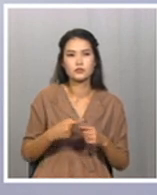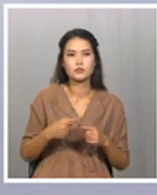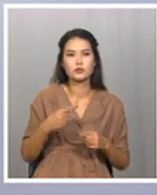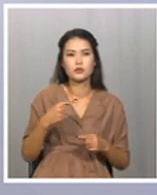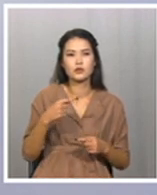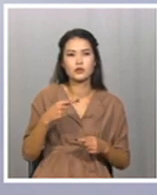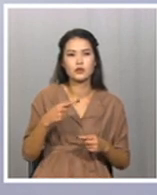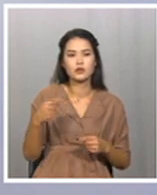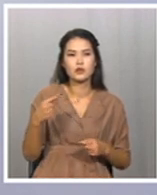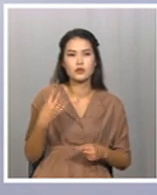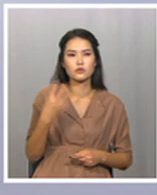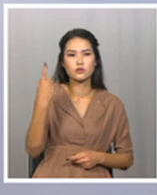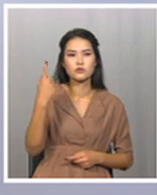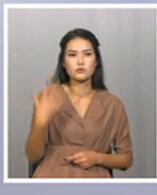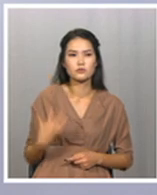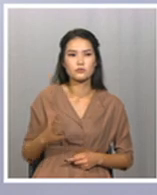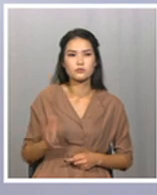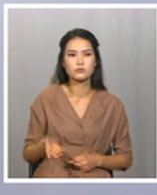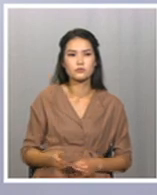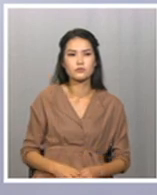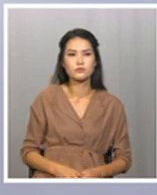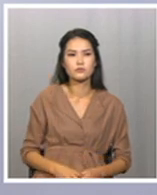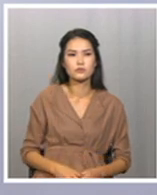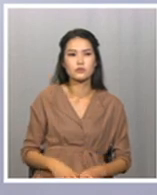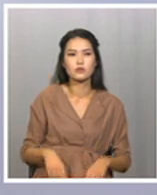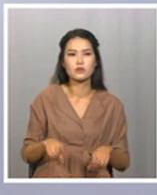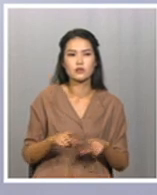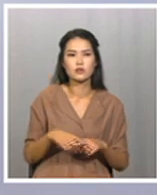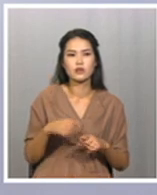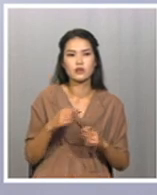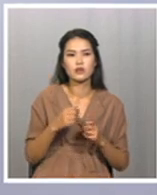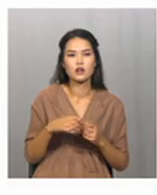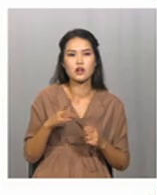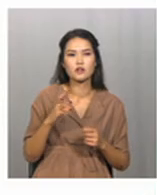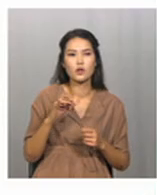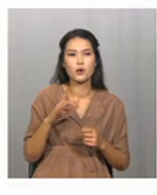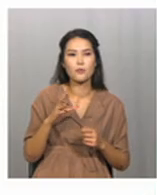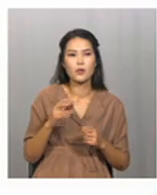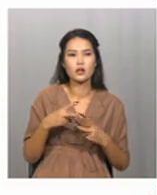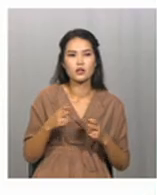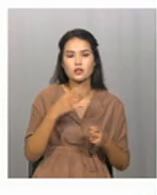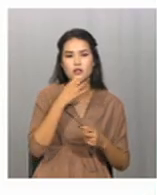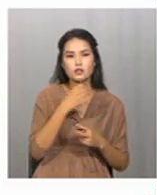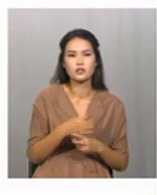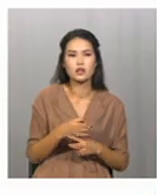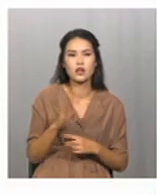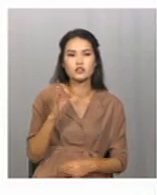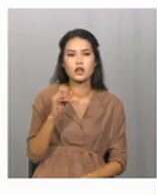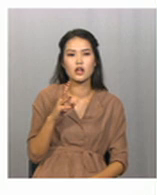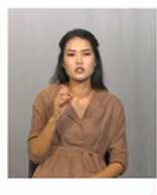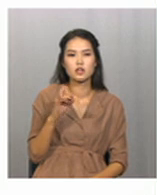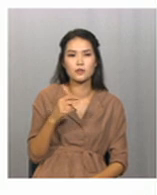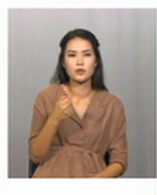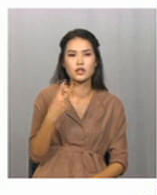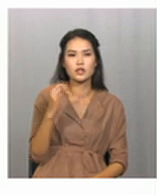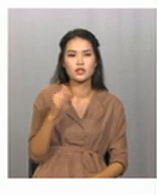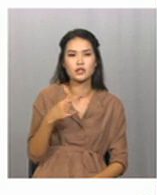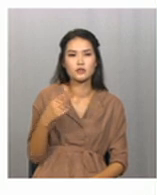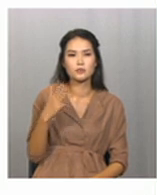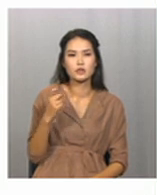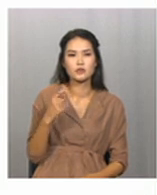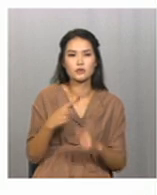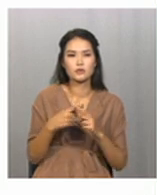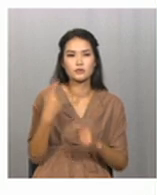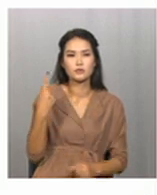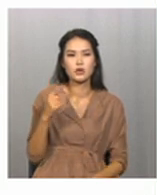азайтылған 4-бітін 5-тен 1. Бұл бізде нормалдың теңдеуі. Жауабы, жанаманың теңдеуі игіртен 5 екіз